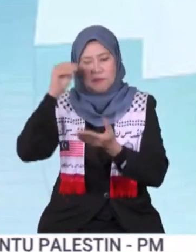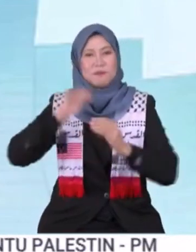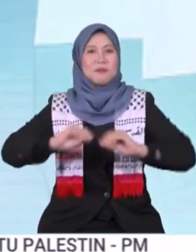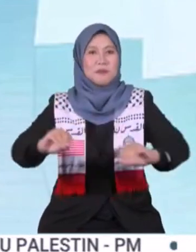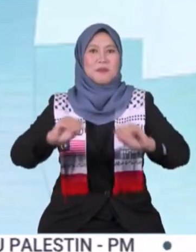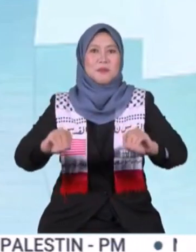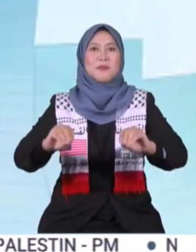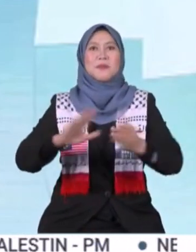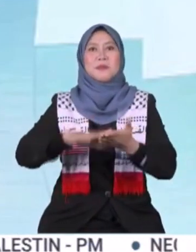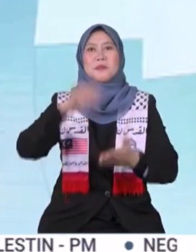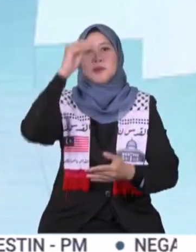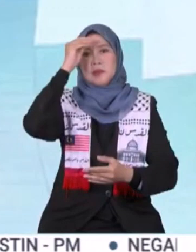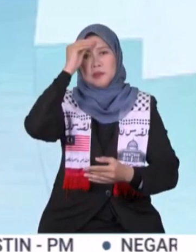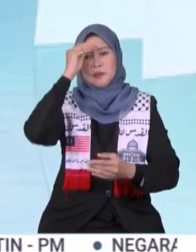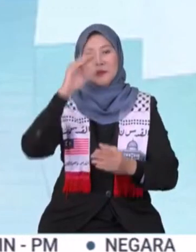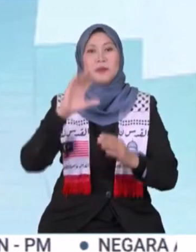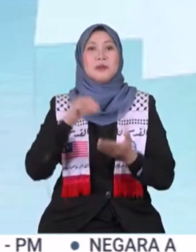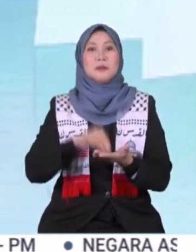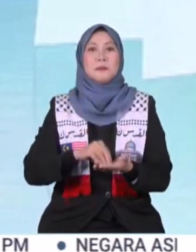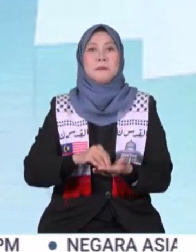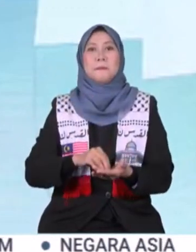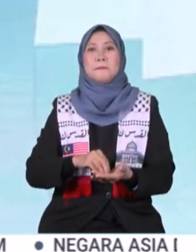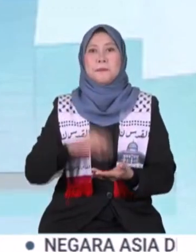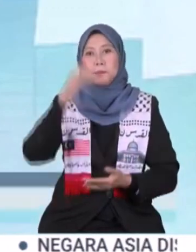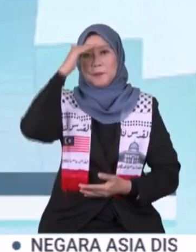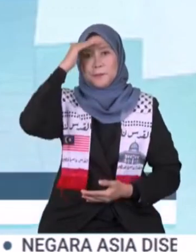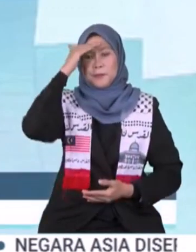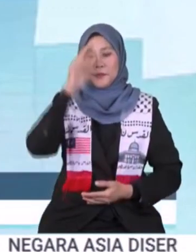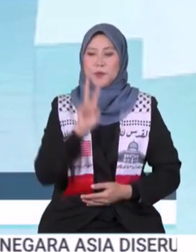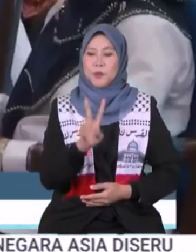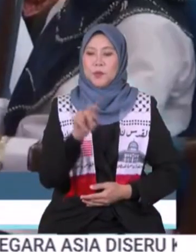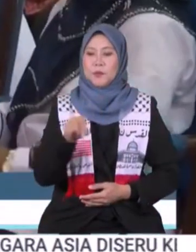inisiatif kelas Bistari Bangsa Johor 2.0.